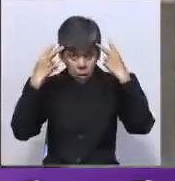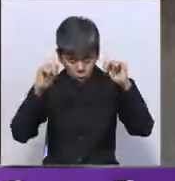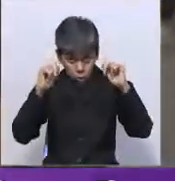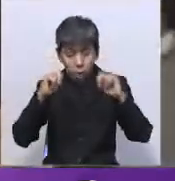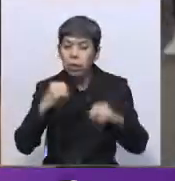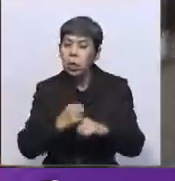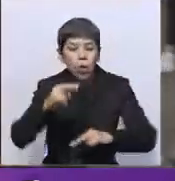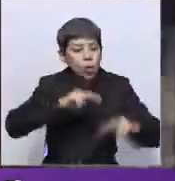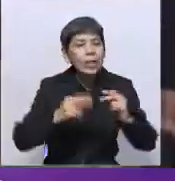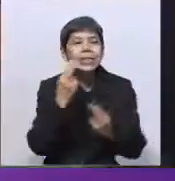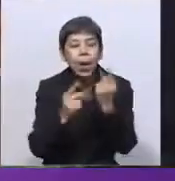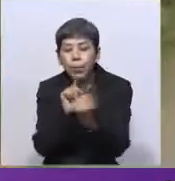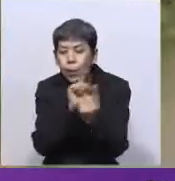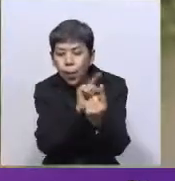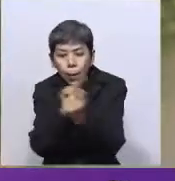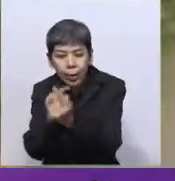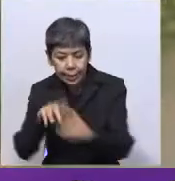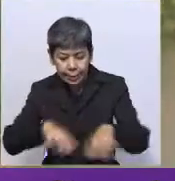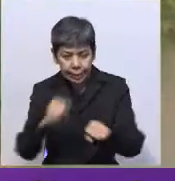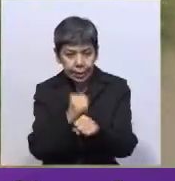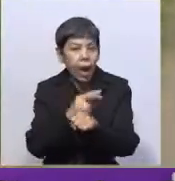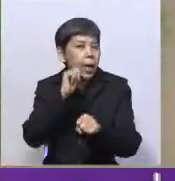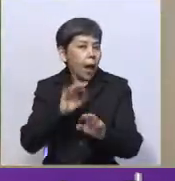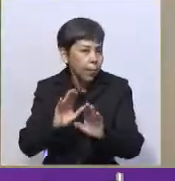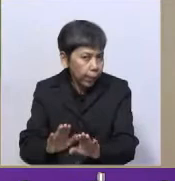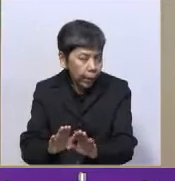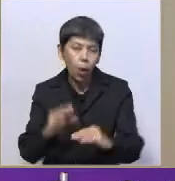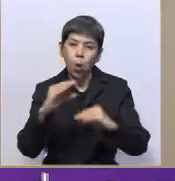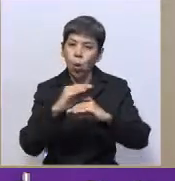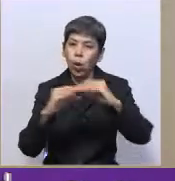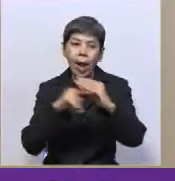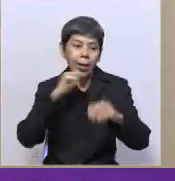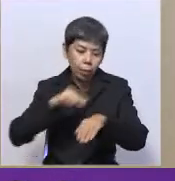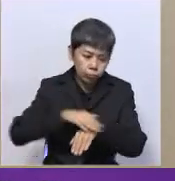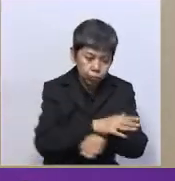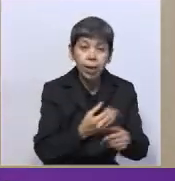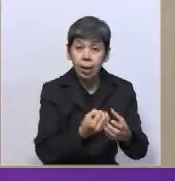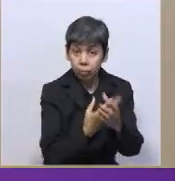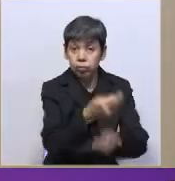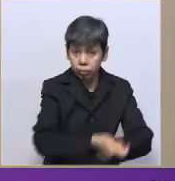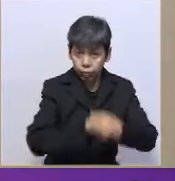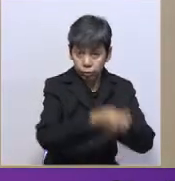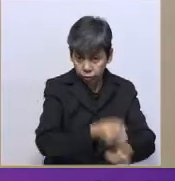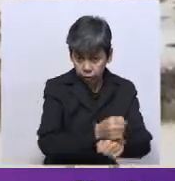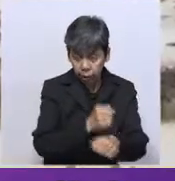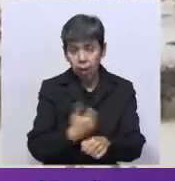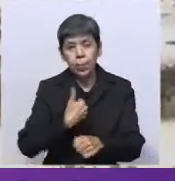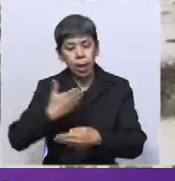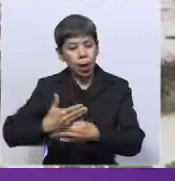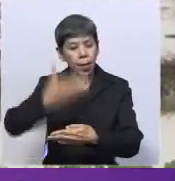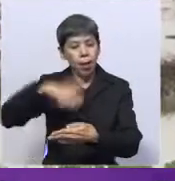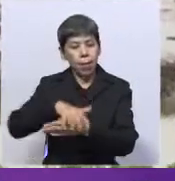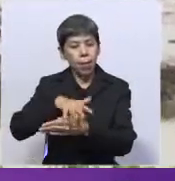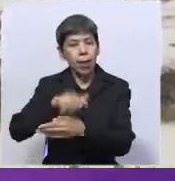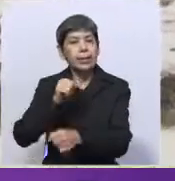จะลงพื้นที่ตรวจเยี่ยมการจัดการทุ่งรับน้ำโครงการเปิดน้ำเข้านาปล่อยปลาเข้าทุ่งพร้อมเปิดประตูระบายน้ำบ้